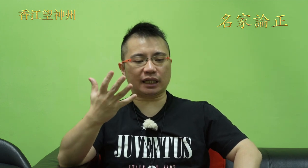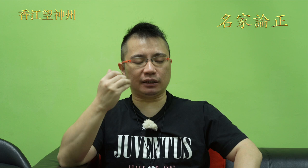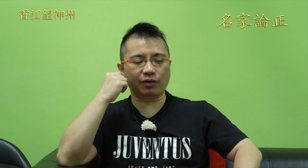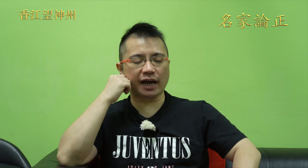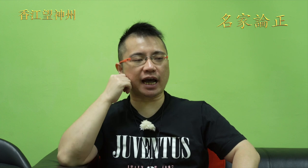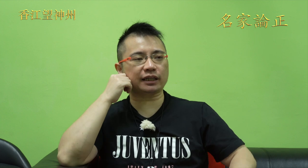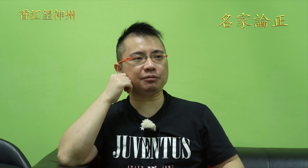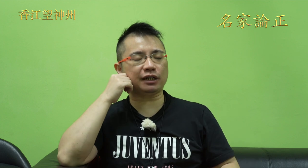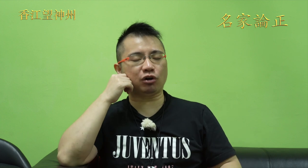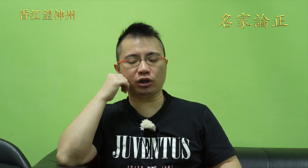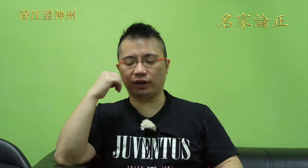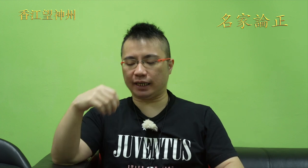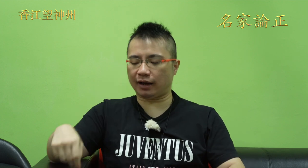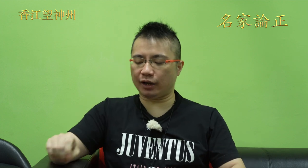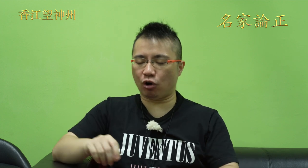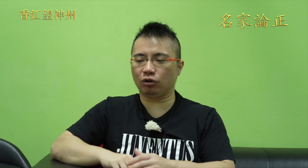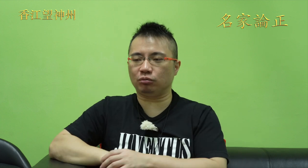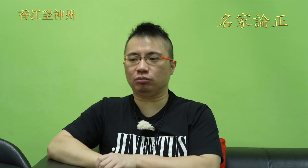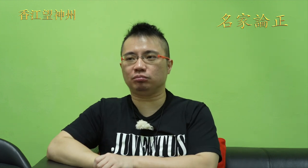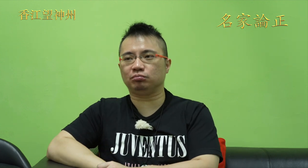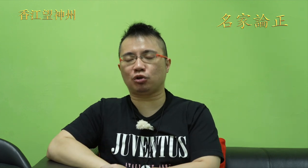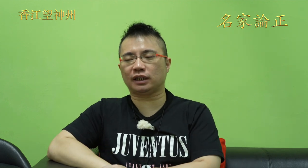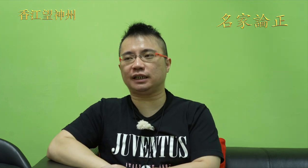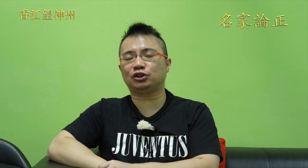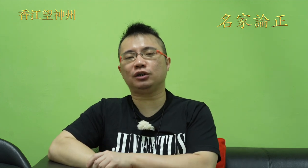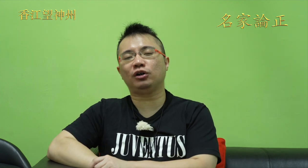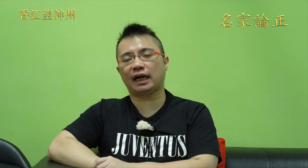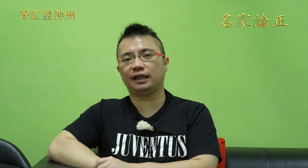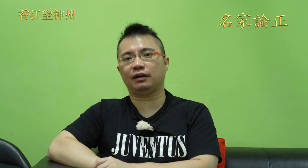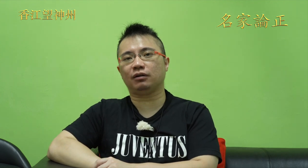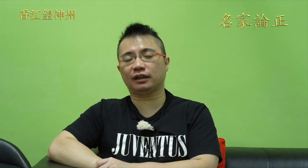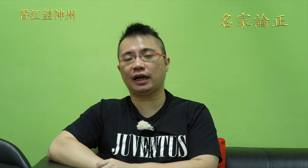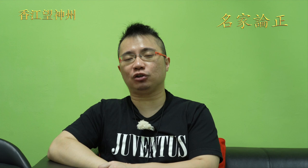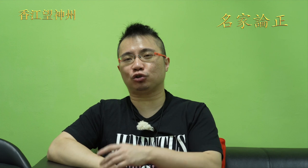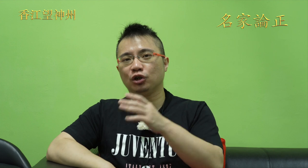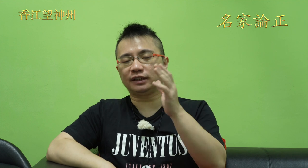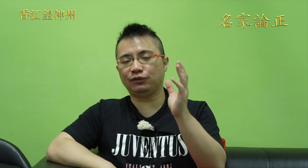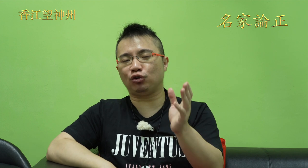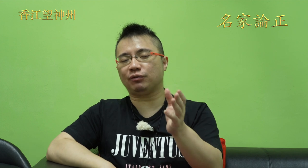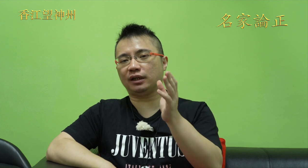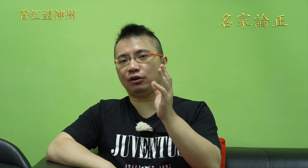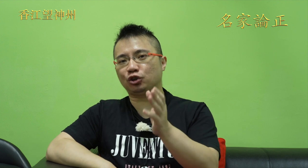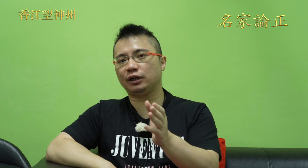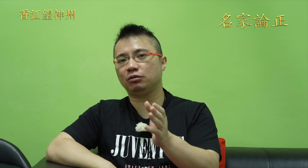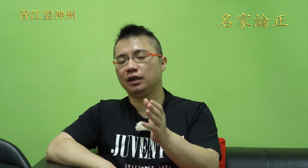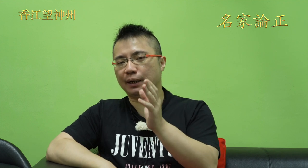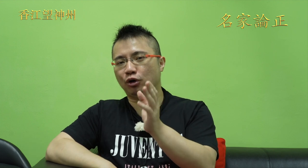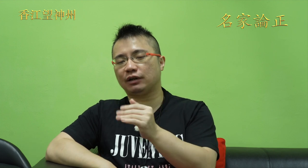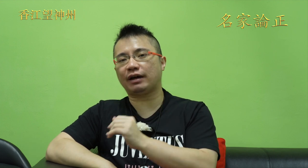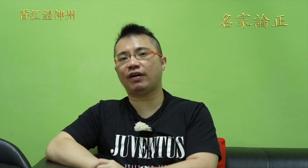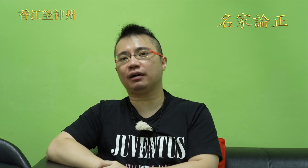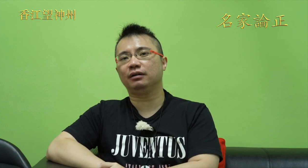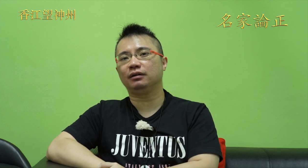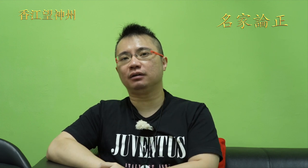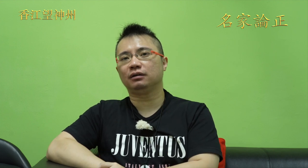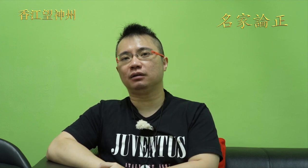即係你話，哎呀，點解好多人話填啦？我唔覺得自己需要去隔離營，但係政府認為你有需要，你唔去就